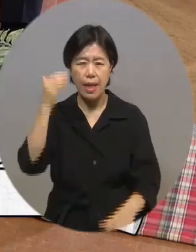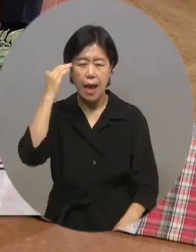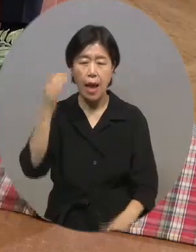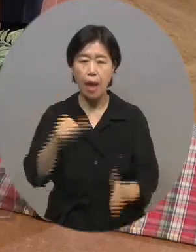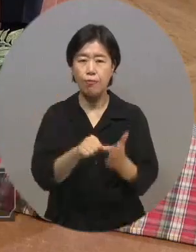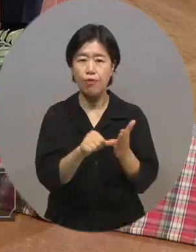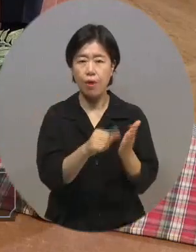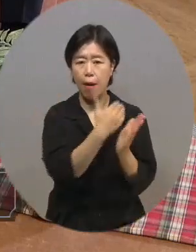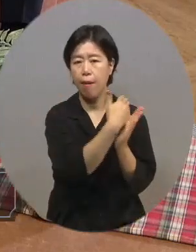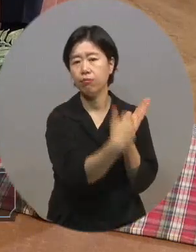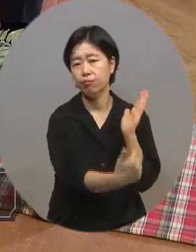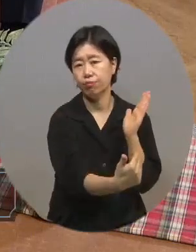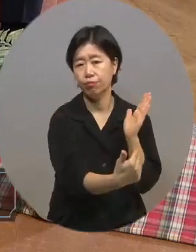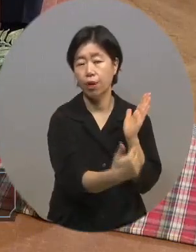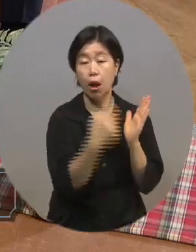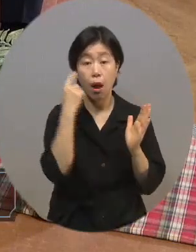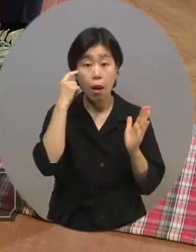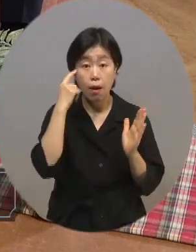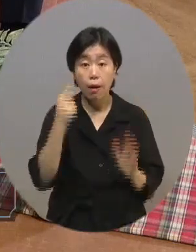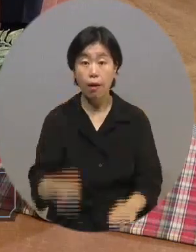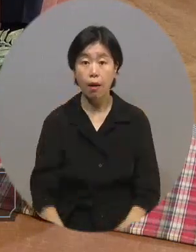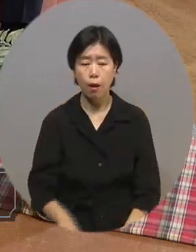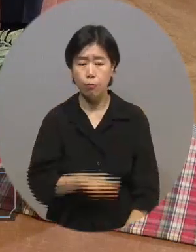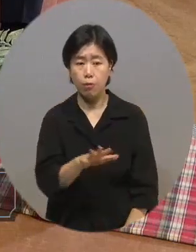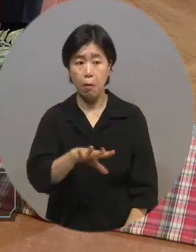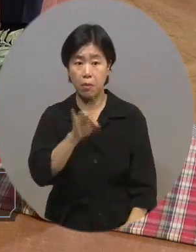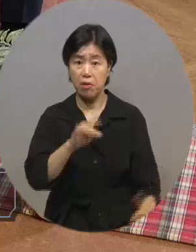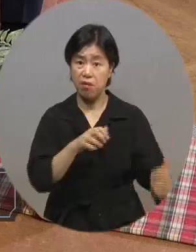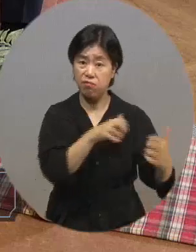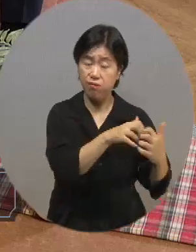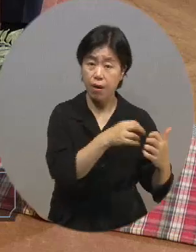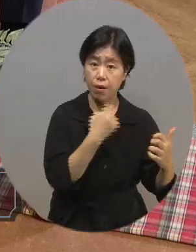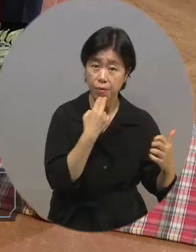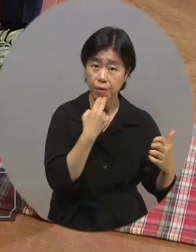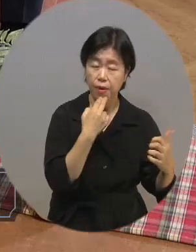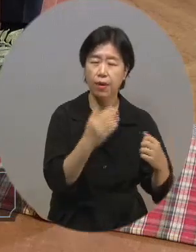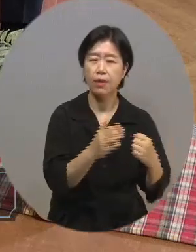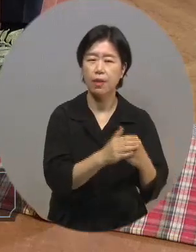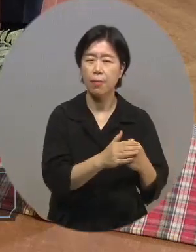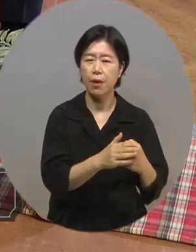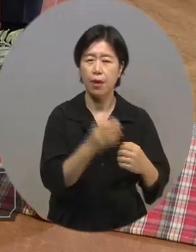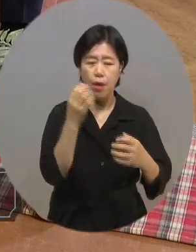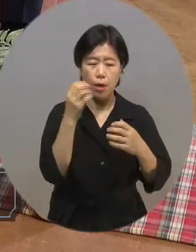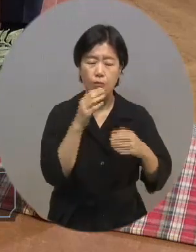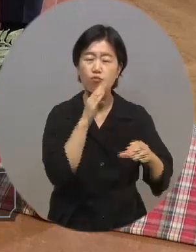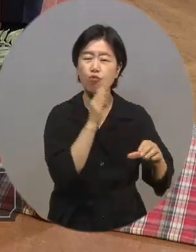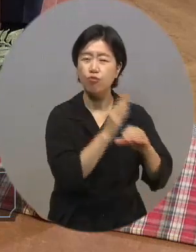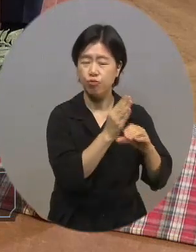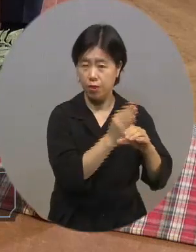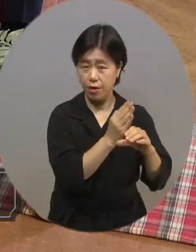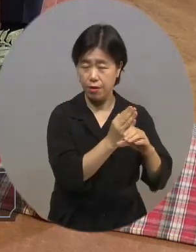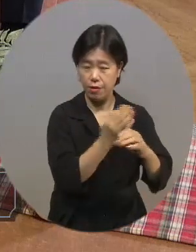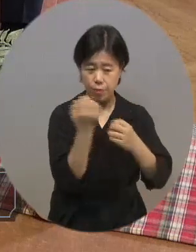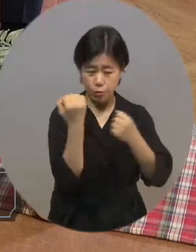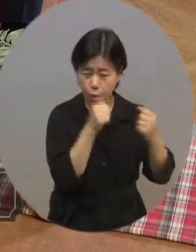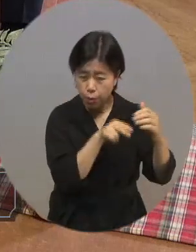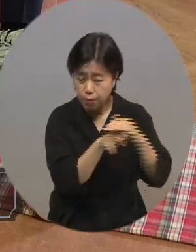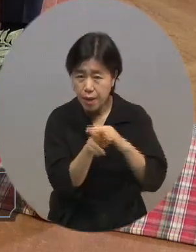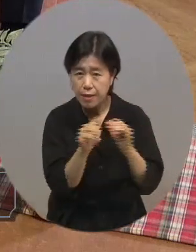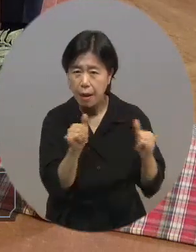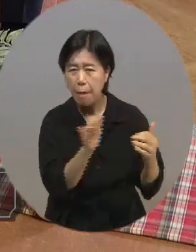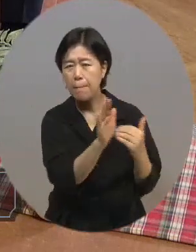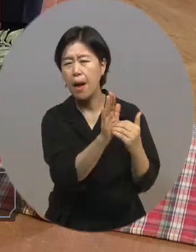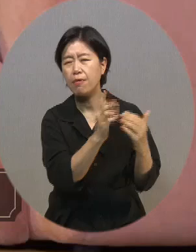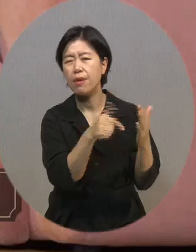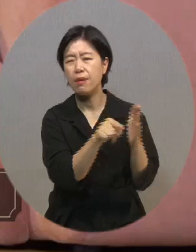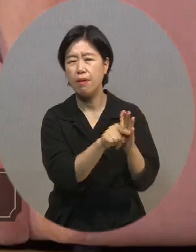우리가 먼저 공격할 일은 없으니까 제가 봤을 때는 탈북자들을 막으려는 그런 노력이 중점이